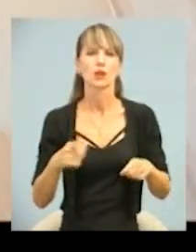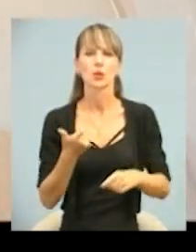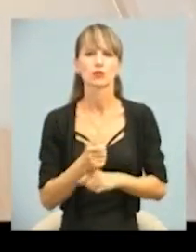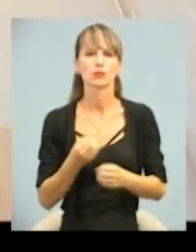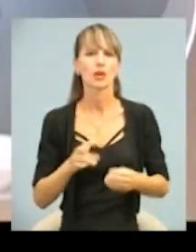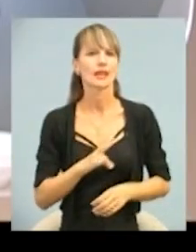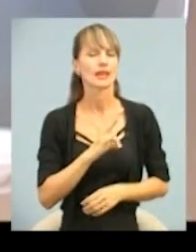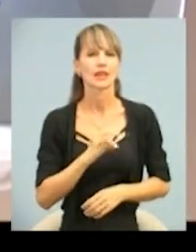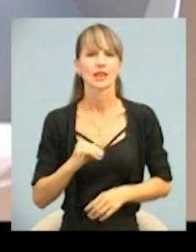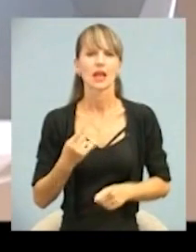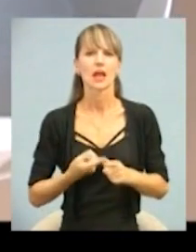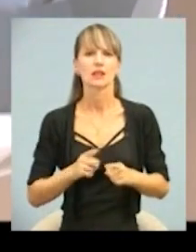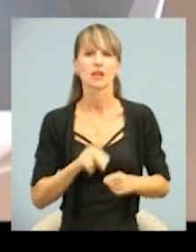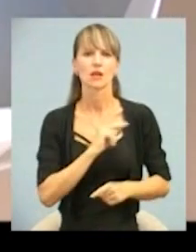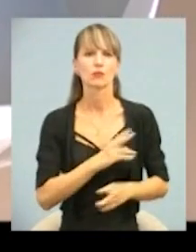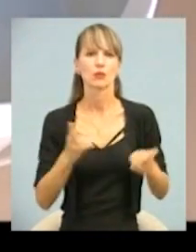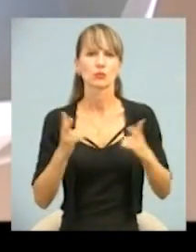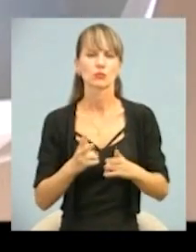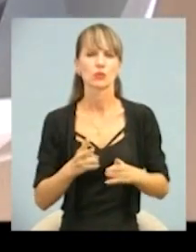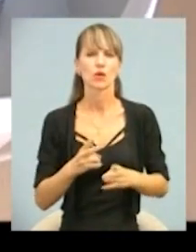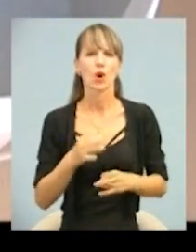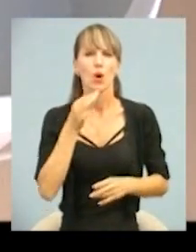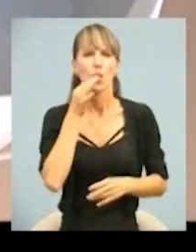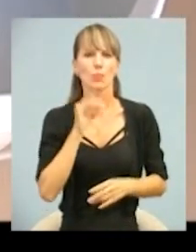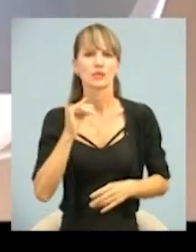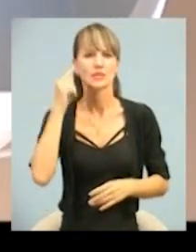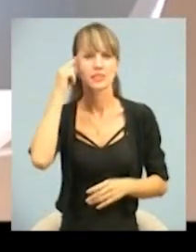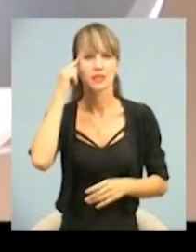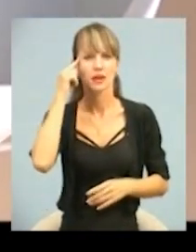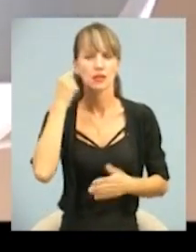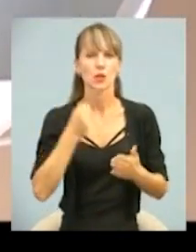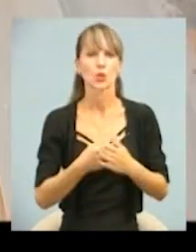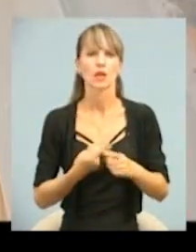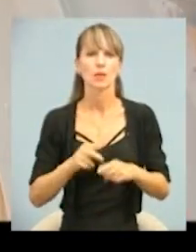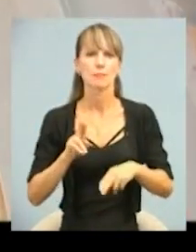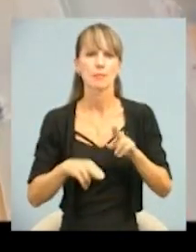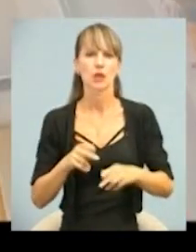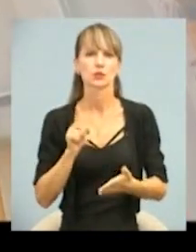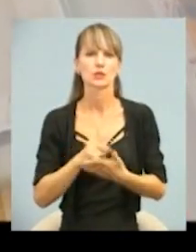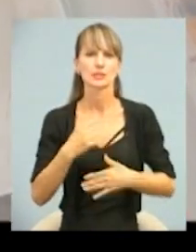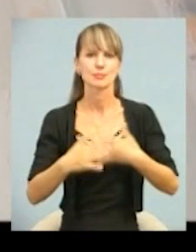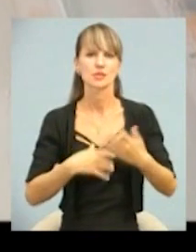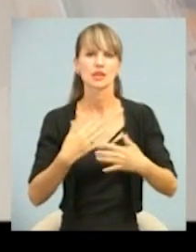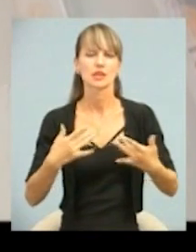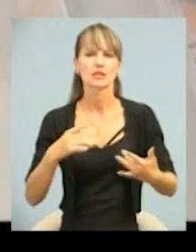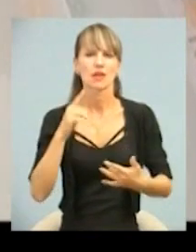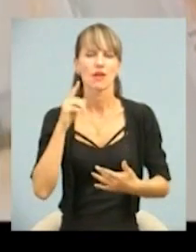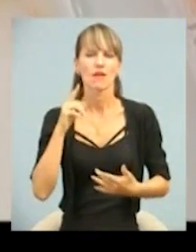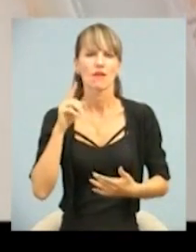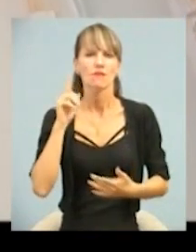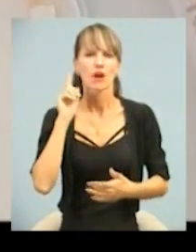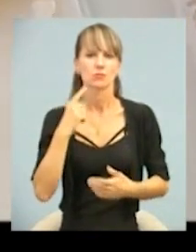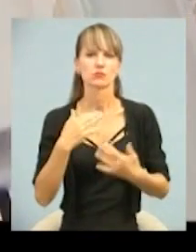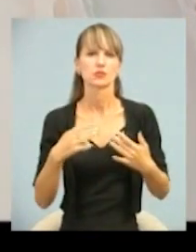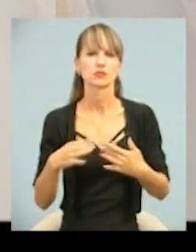просто? Аж ніяк. Ця робота потребує чималого досвіду та знань. До того ж, маляр мусить змішувати різні фарби у вірній